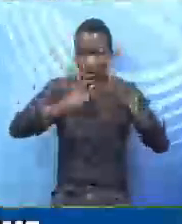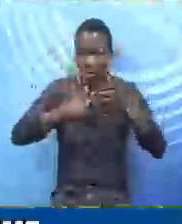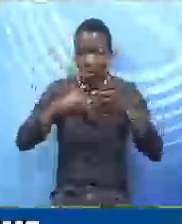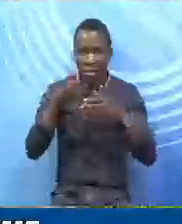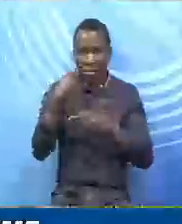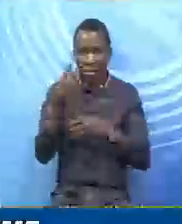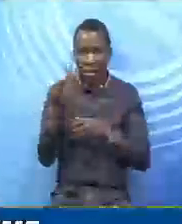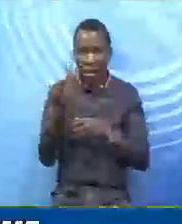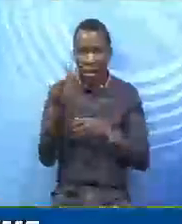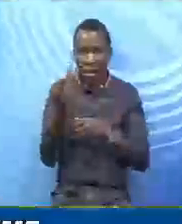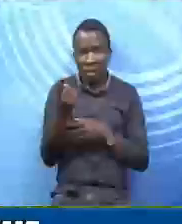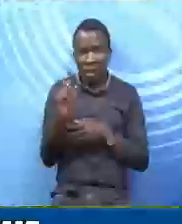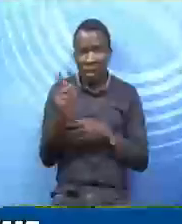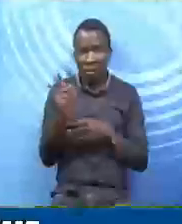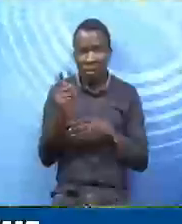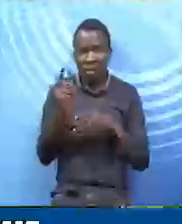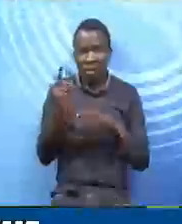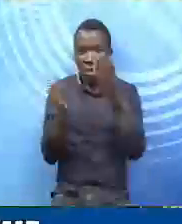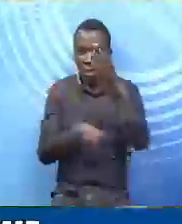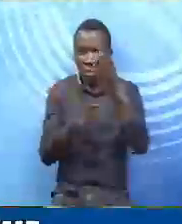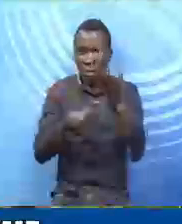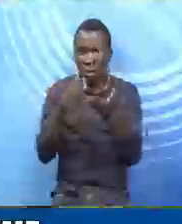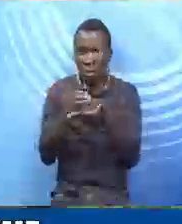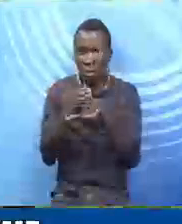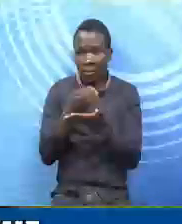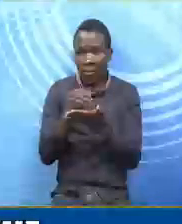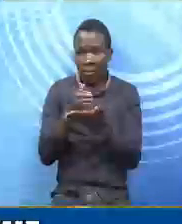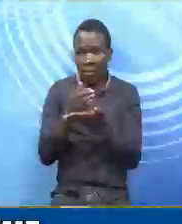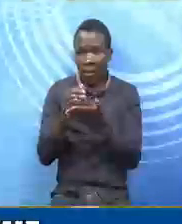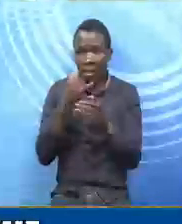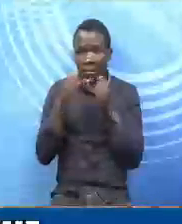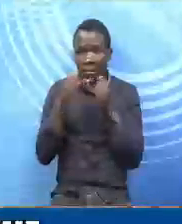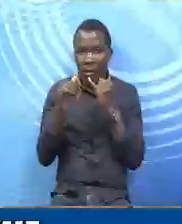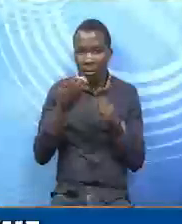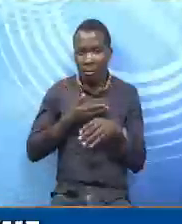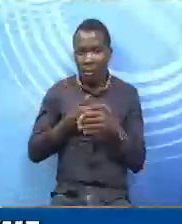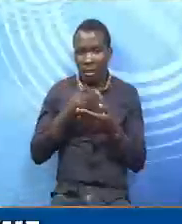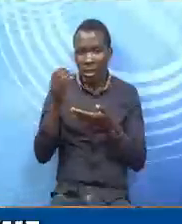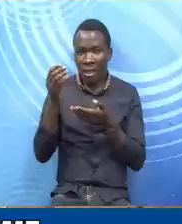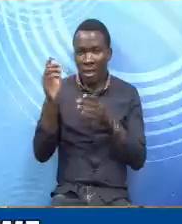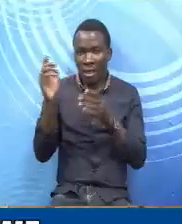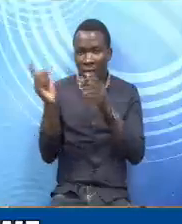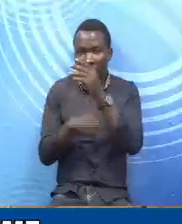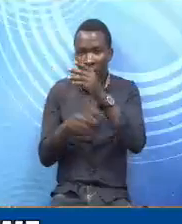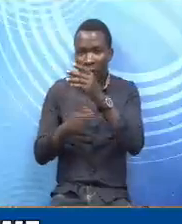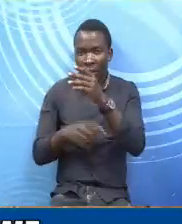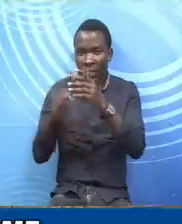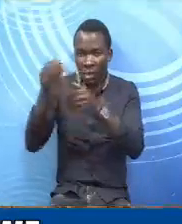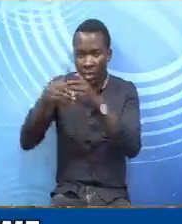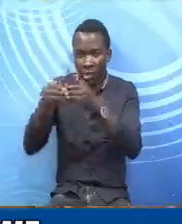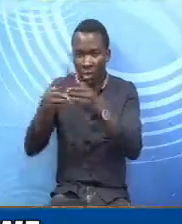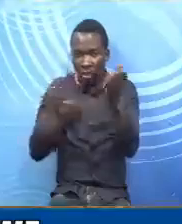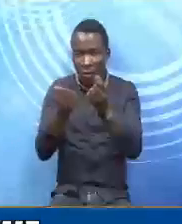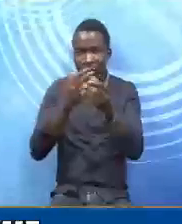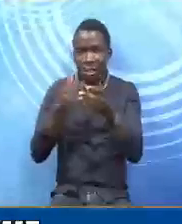atakubita uyu mukabaro bitewe n'uko yakubise ku makuru dufite n'uko yakubiswe yegerera imodoka ashaka gukora agapiyesi.